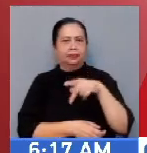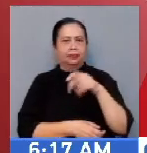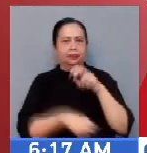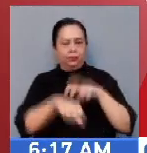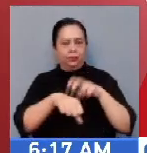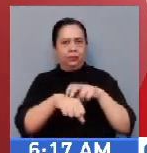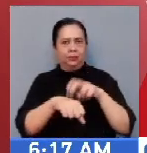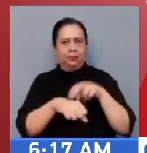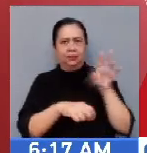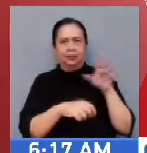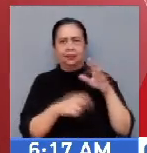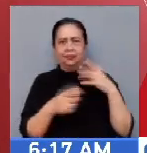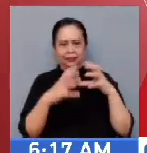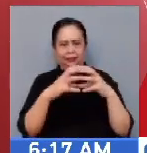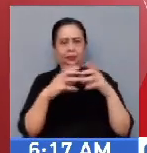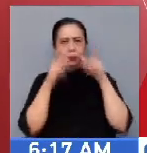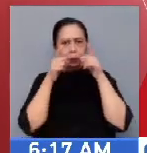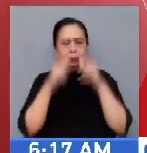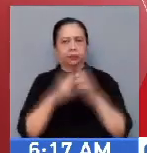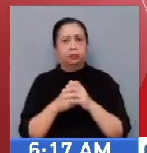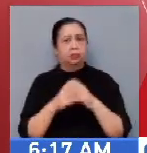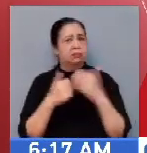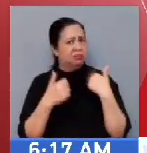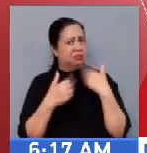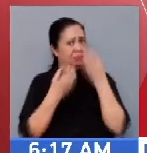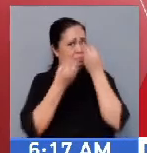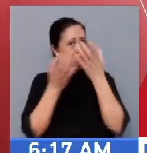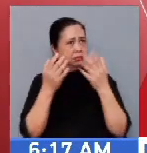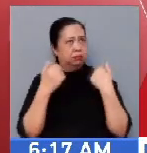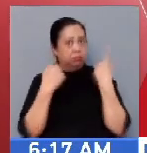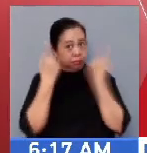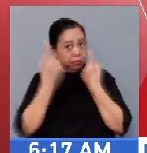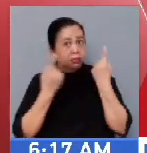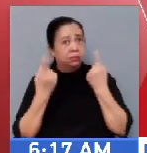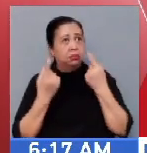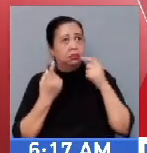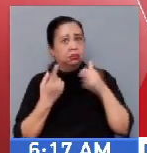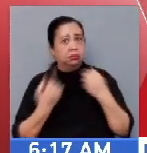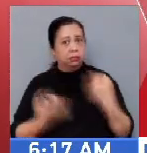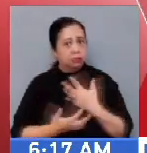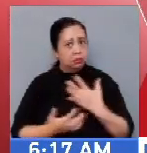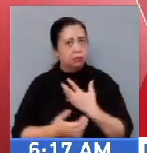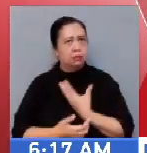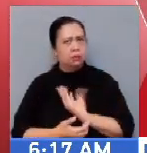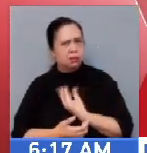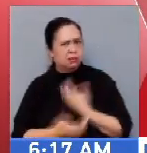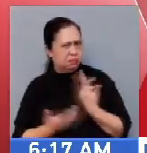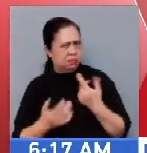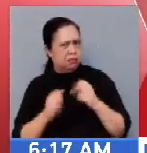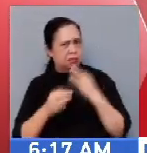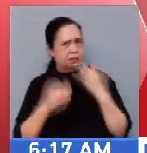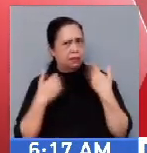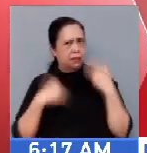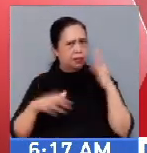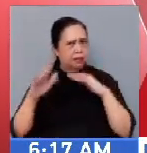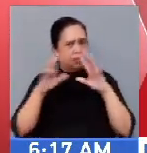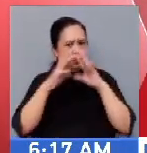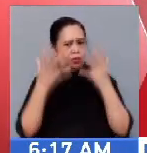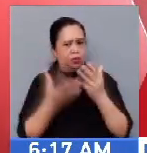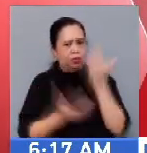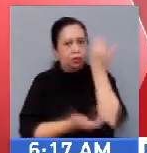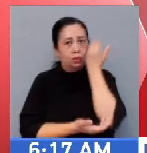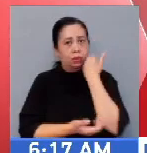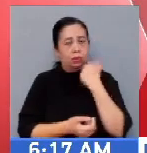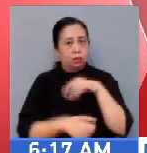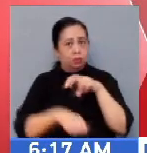Director Manalo, mayroon ba tayong dapat ika-alarma? Mayroon ba tayong dapat ikatakot, ipag-alala kung nagkakaroon ho ng global shortage nito? Ako